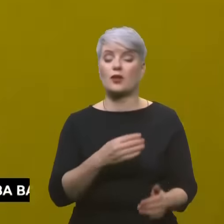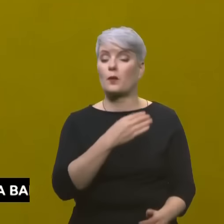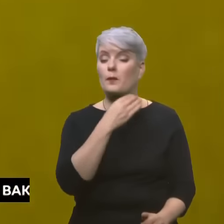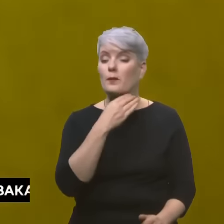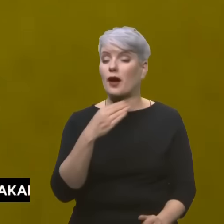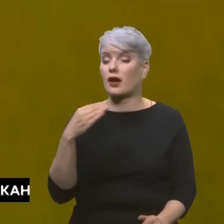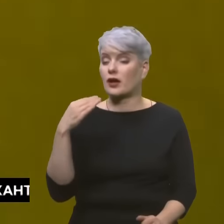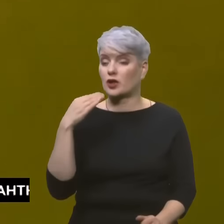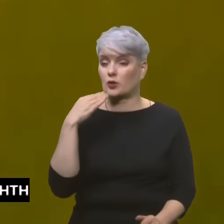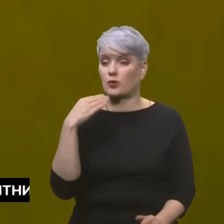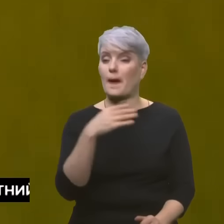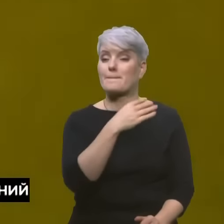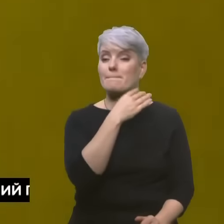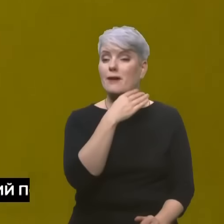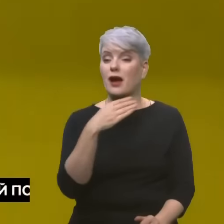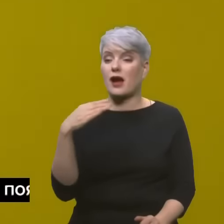багатьох